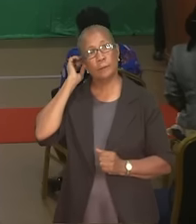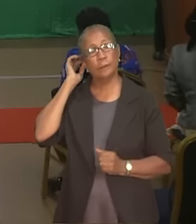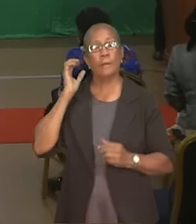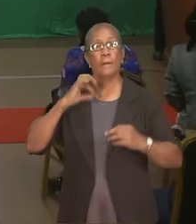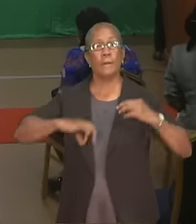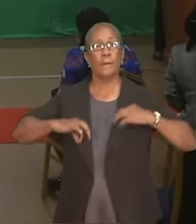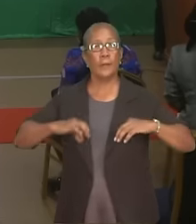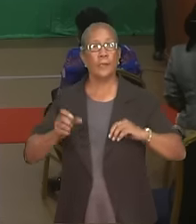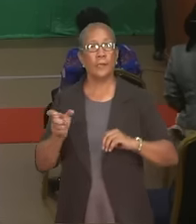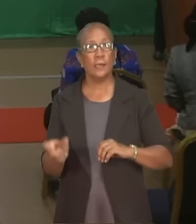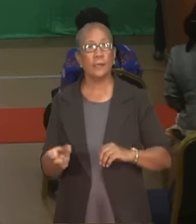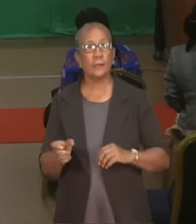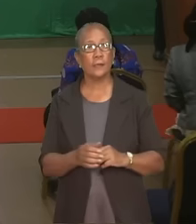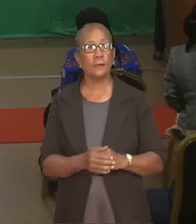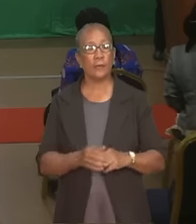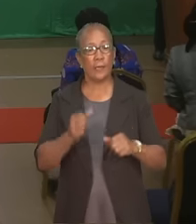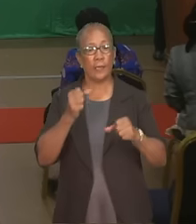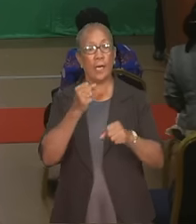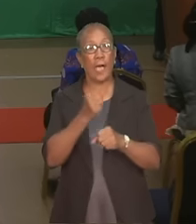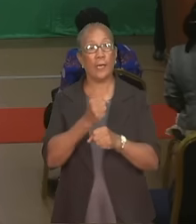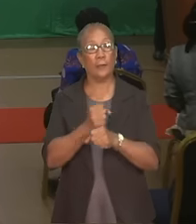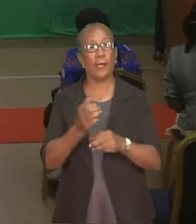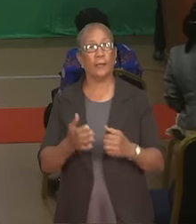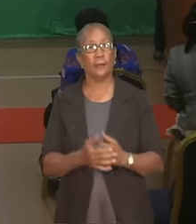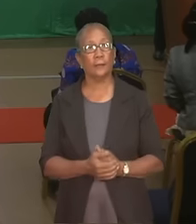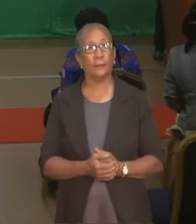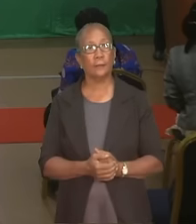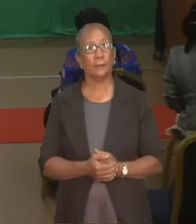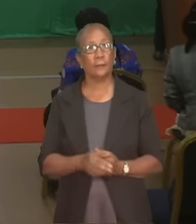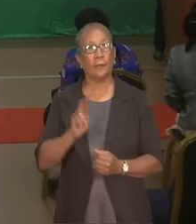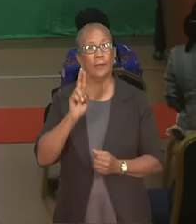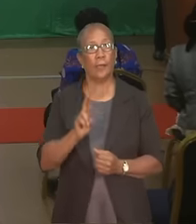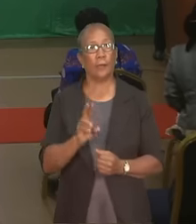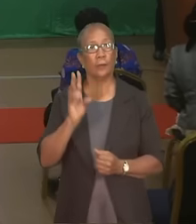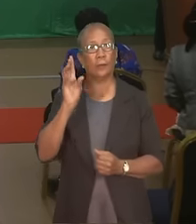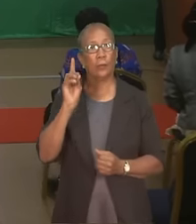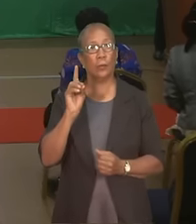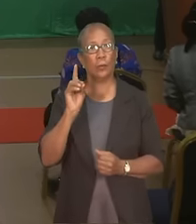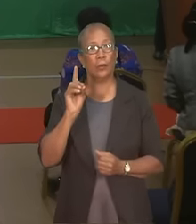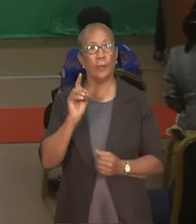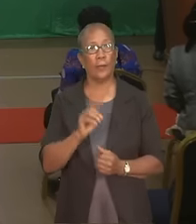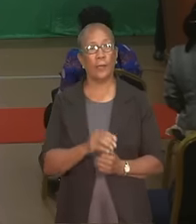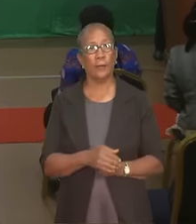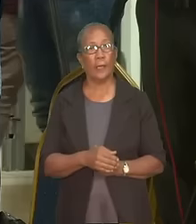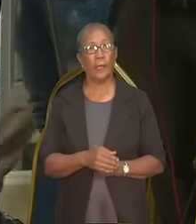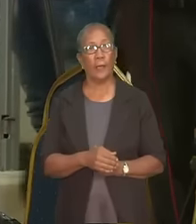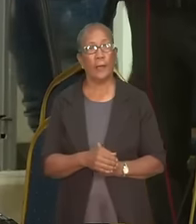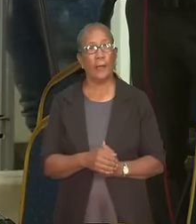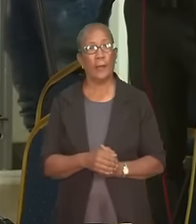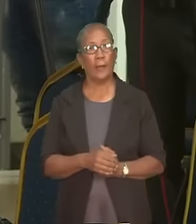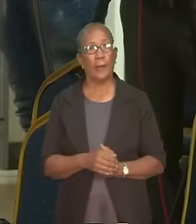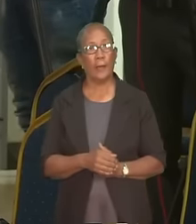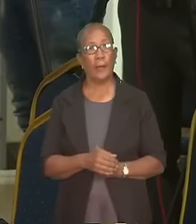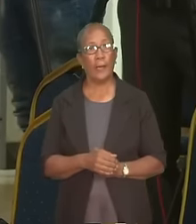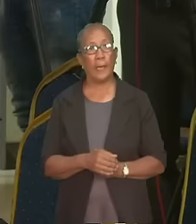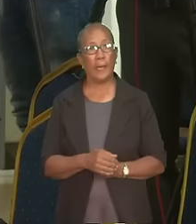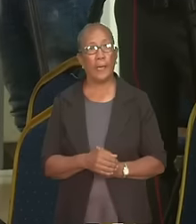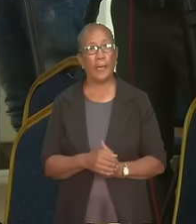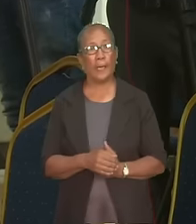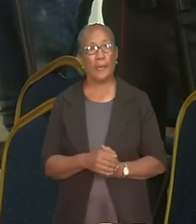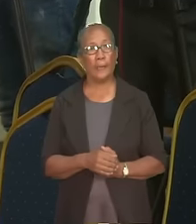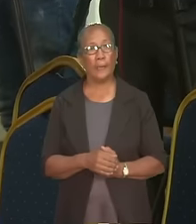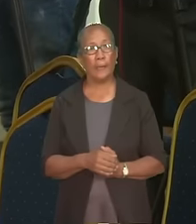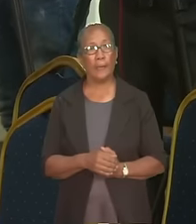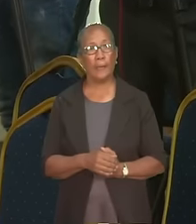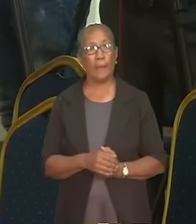Minister van Arbeid, Henk Doelwijd, Echo Media Outlet, werkarm van de